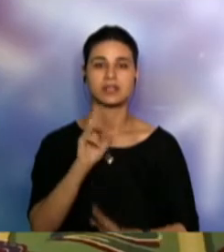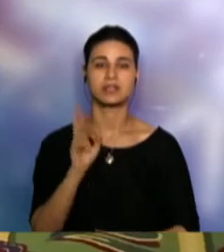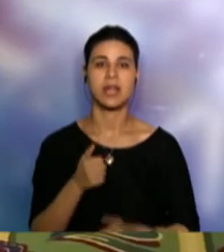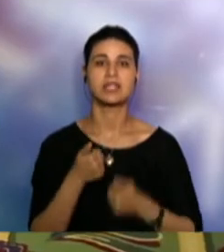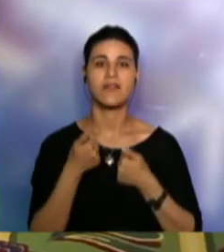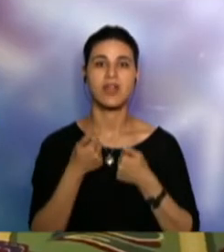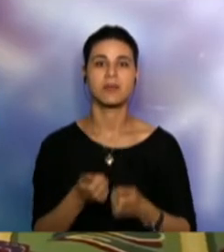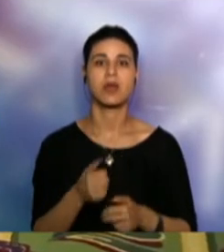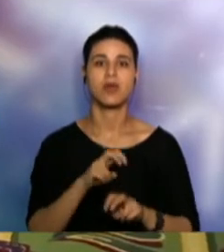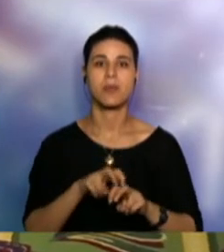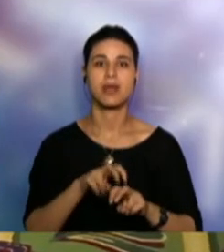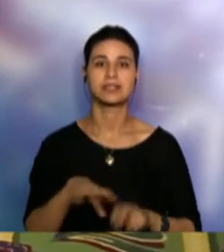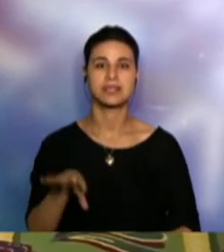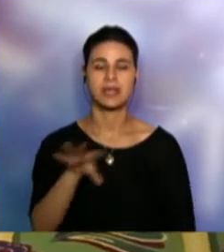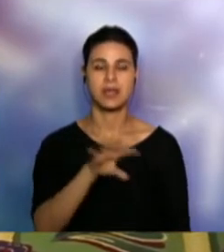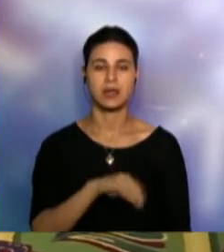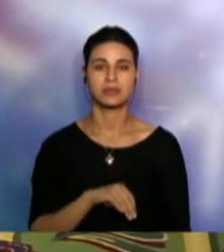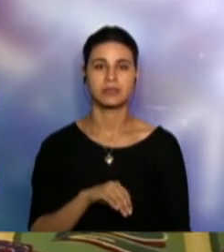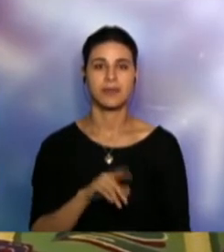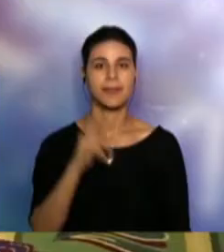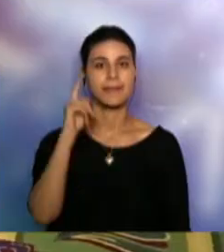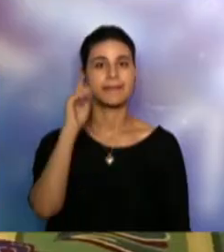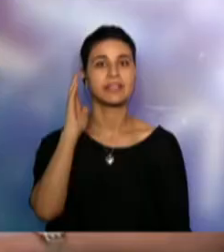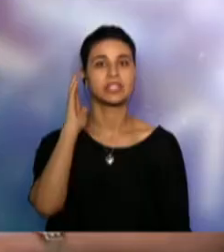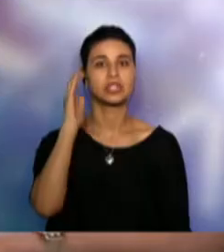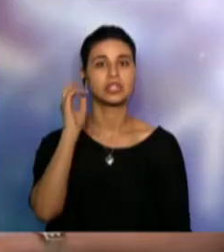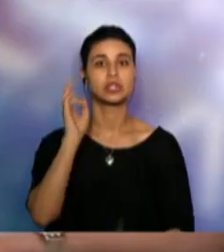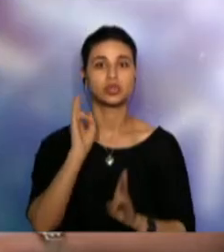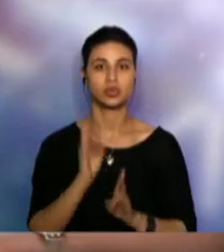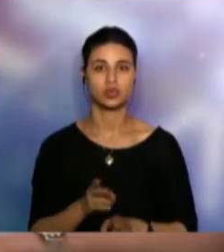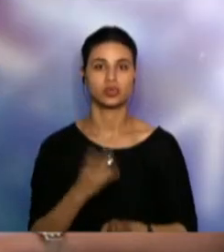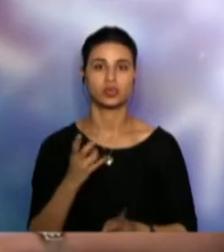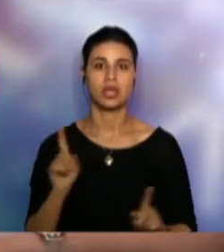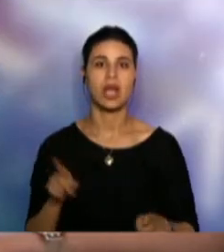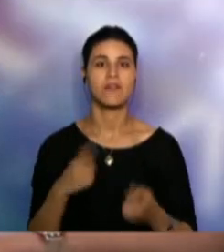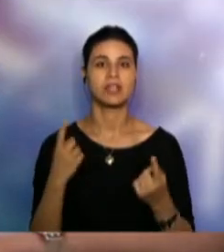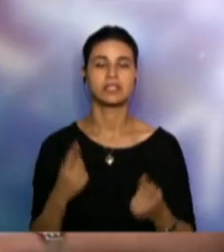დავეხმაროთ პაციენტებს ინსულტის შემდეგ დაზიანებული ფუნქციის აღდგენაში.